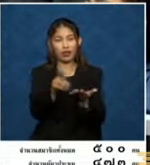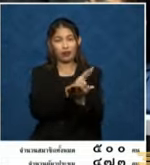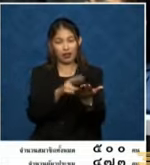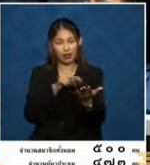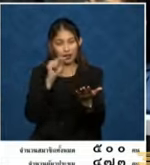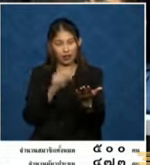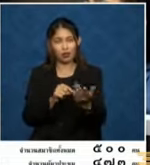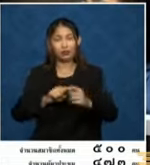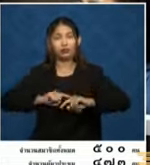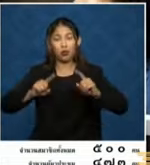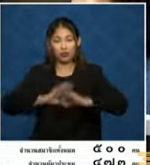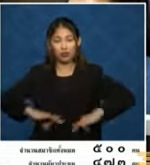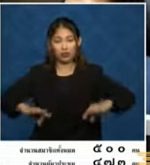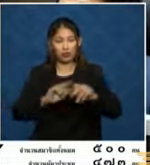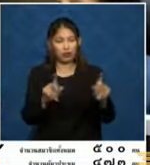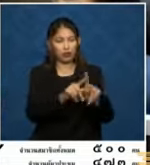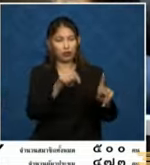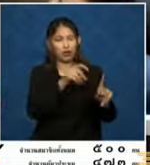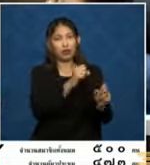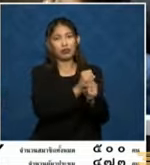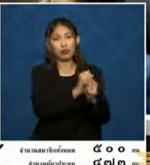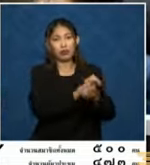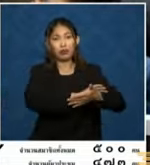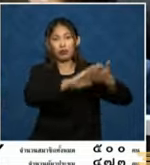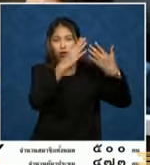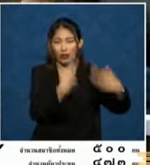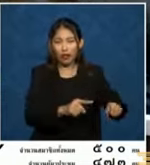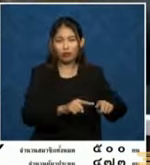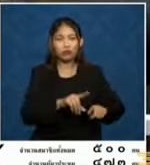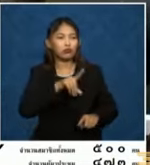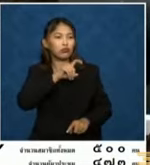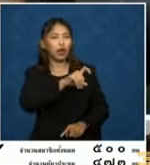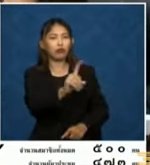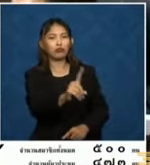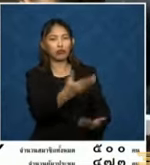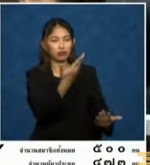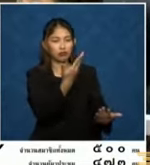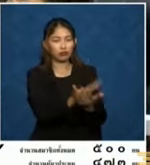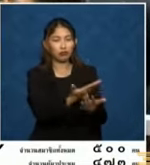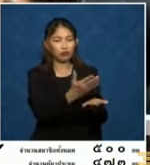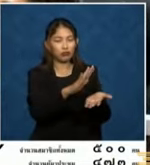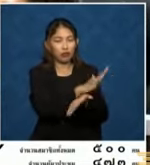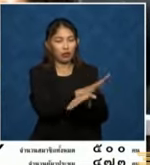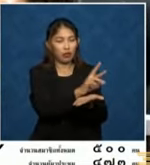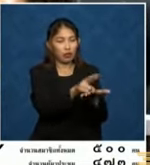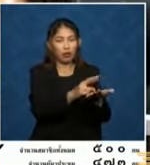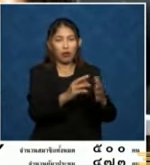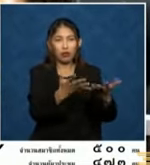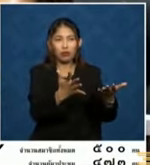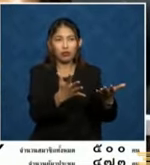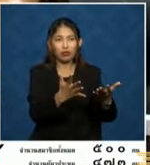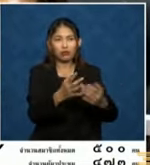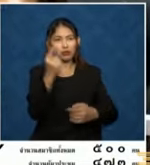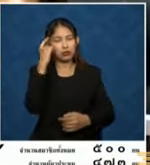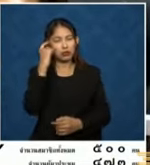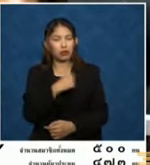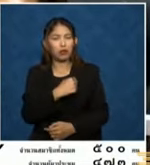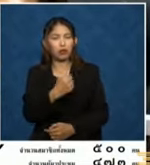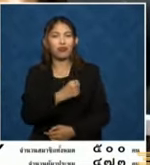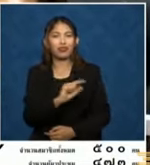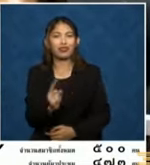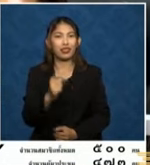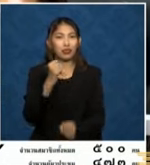าดังนั้นในเมื่อคณะกรรมการศึกษาชุดนี้ทำงานไปเสร็จแล้วผมก็เลยถามว่าทำงานไปเสร็จแล้วแต่ไม่มีรายงานเผยแพร่ออกมาเนี่ยเราจะมั่นใจได้อย่างไรว่าบร